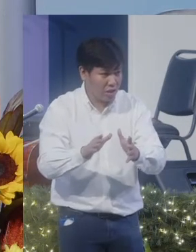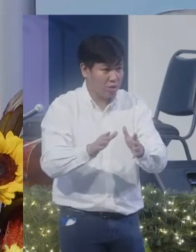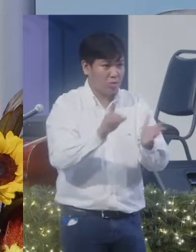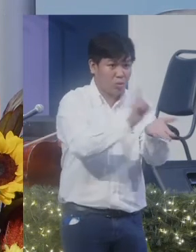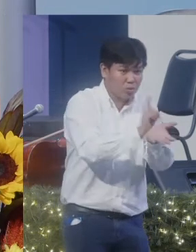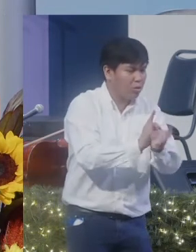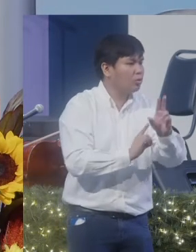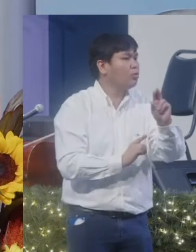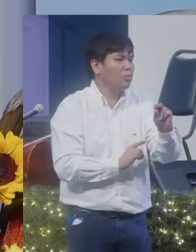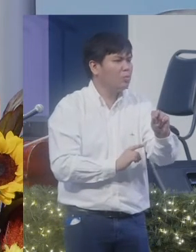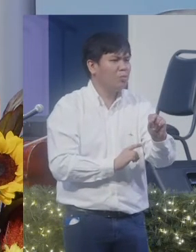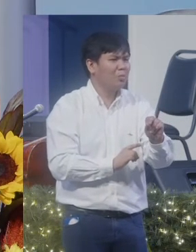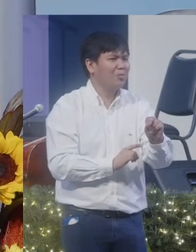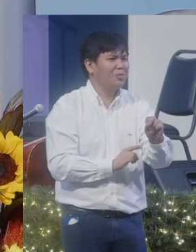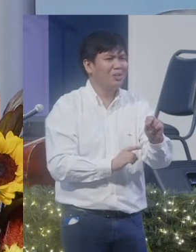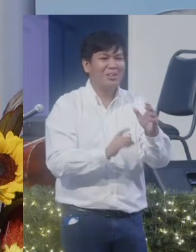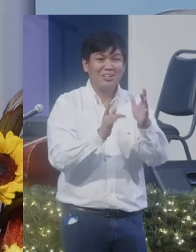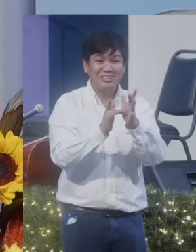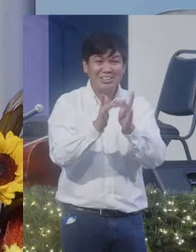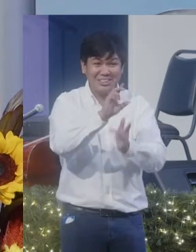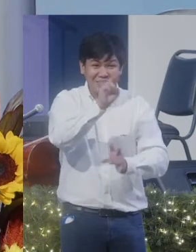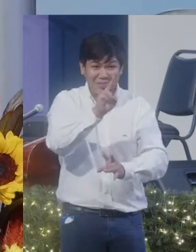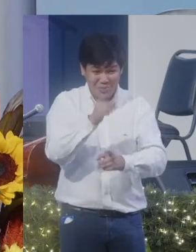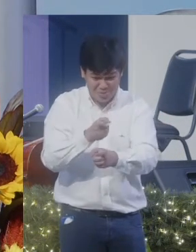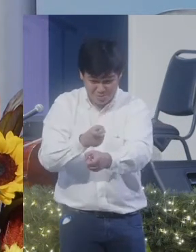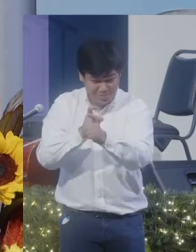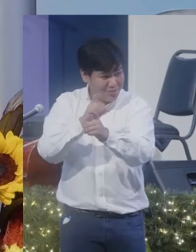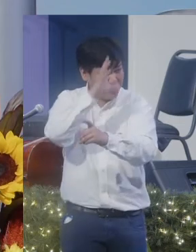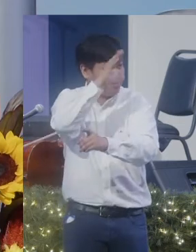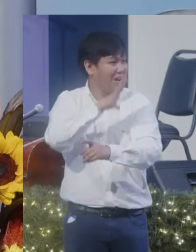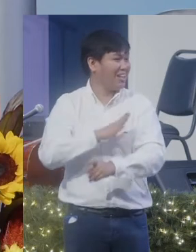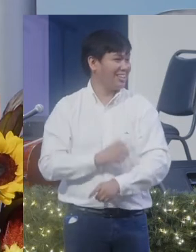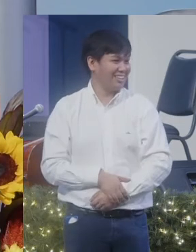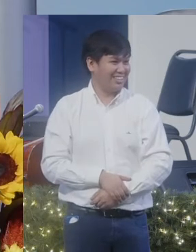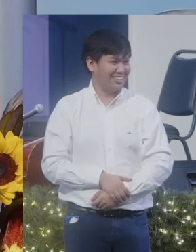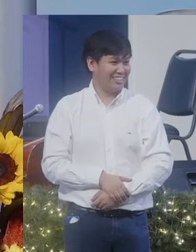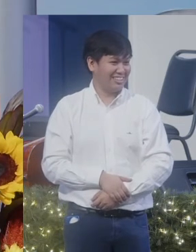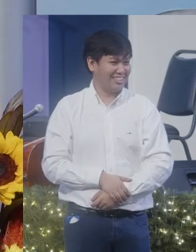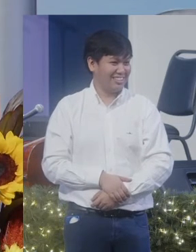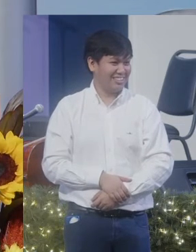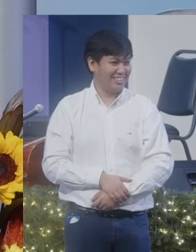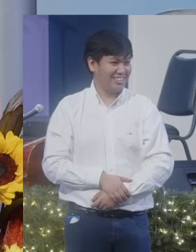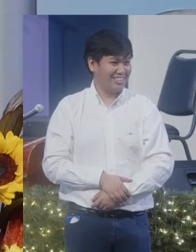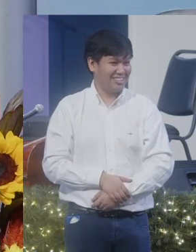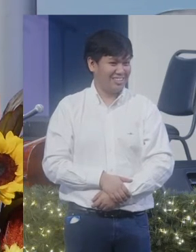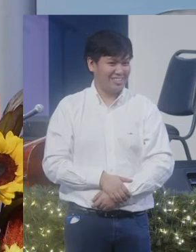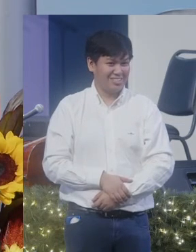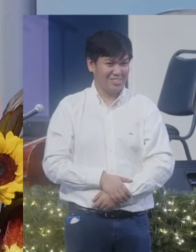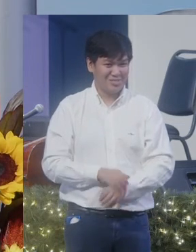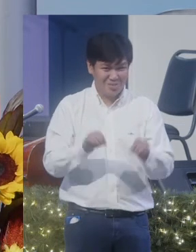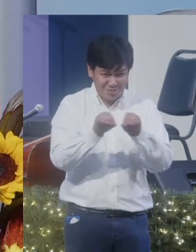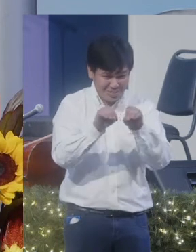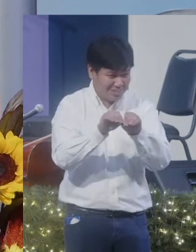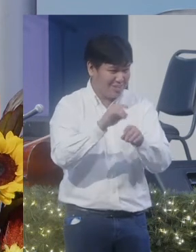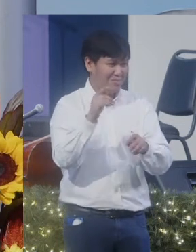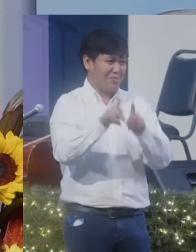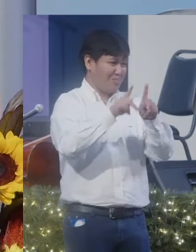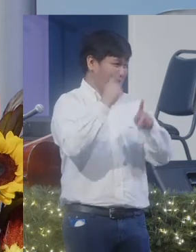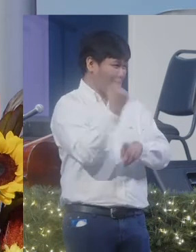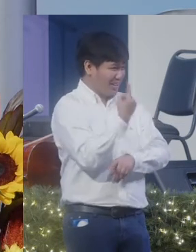na tinawag niya upang tipunin ang lahat ng kanyang mga hinirang mula pa sa simula ng panahon.